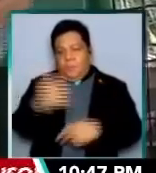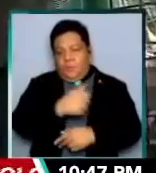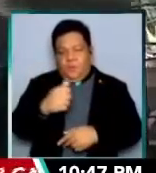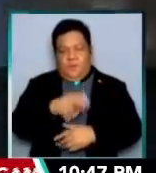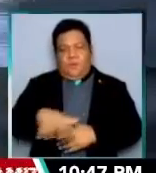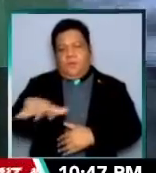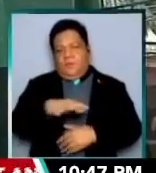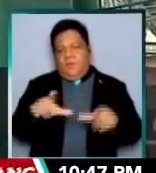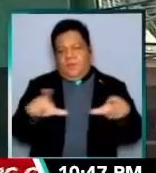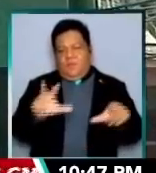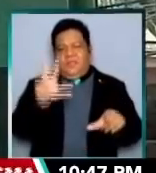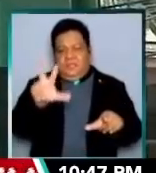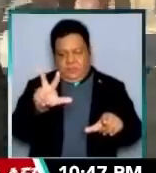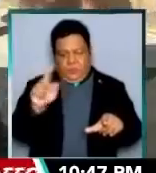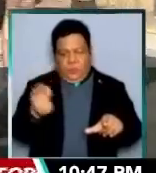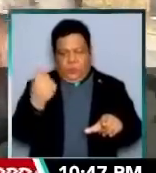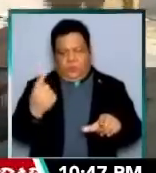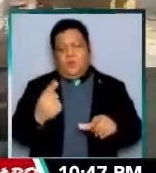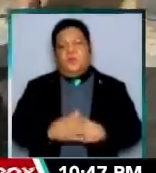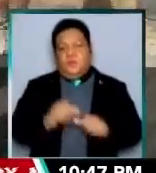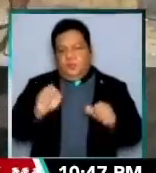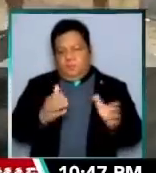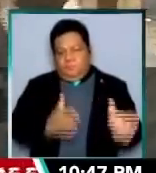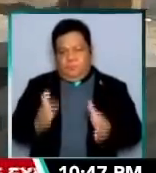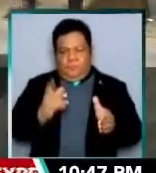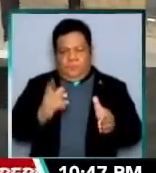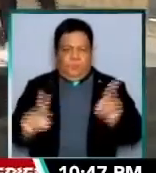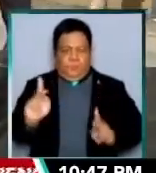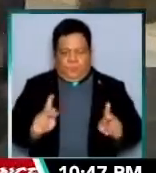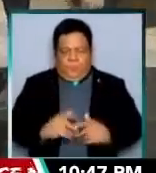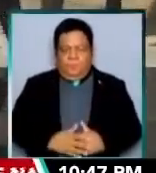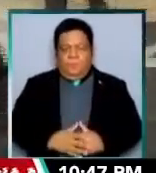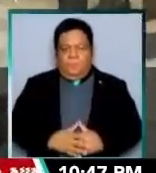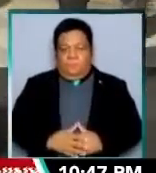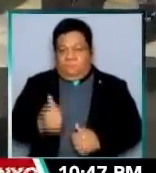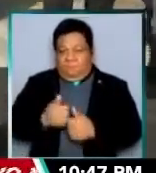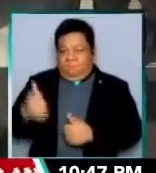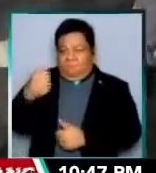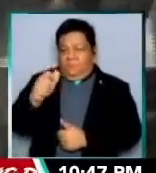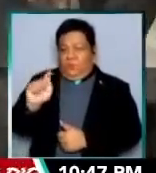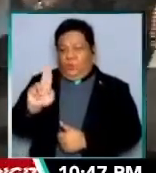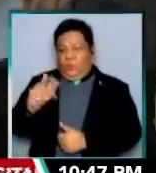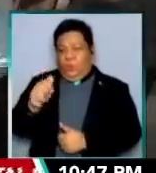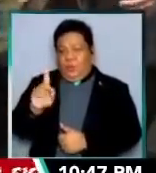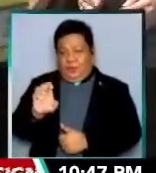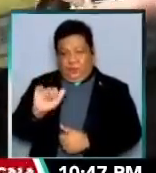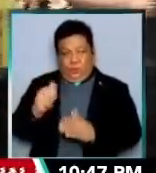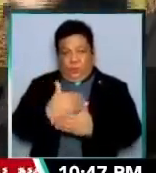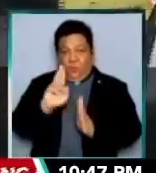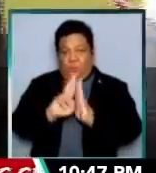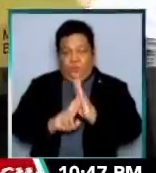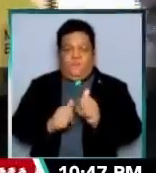para makapaghanda pa ang mga commuter at driver. Ayon kay Secretary Art Tugade, ang bagong polisiya ay alinsunod sa mandato